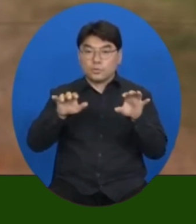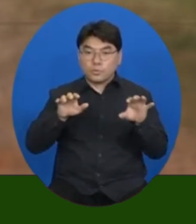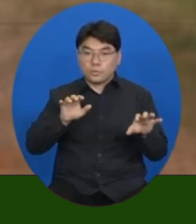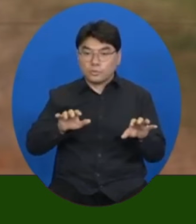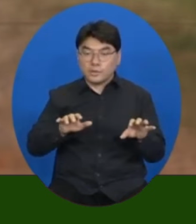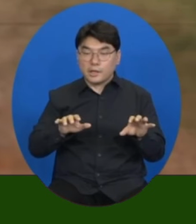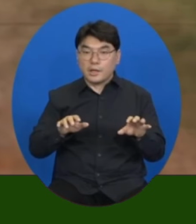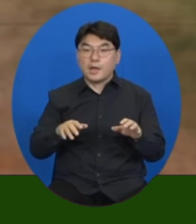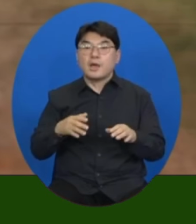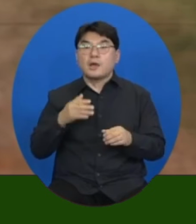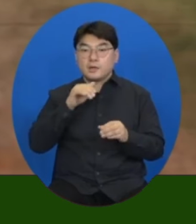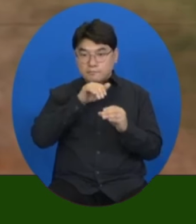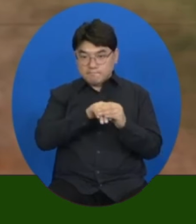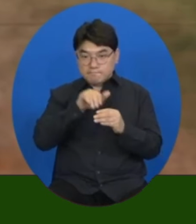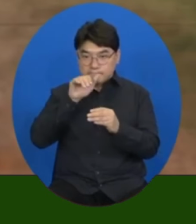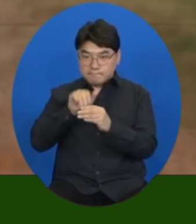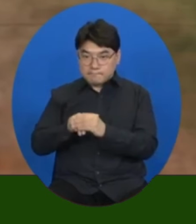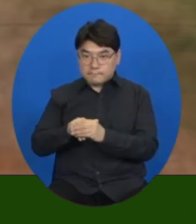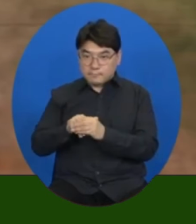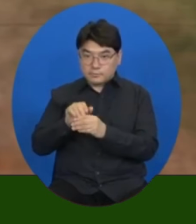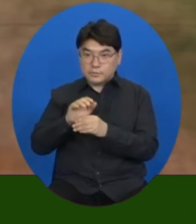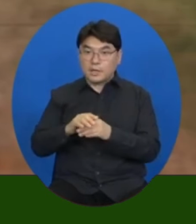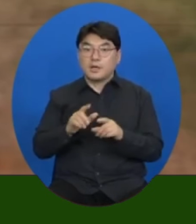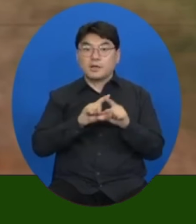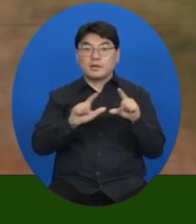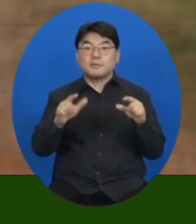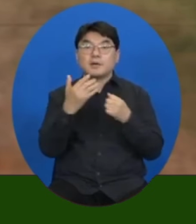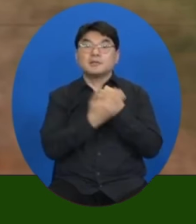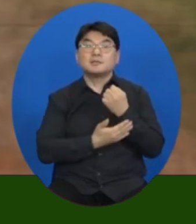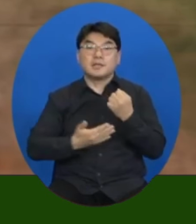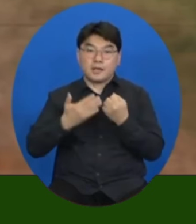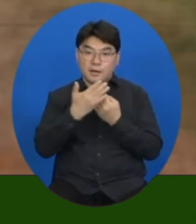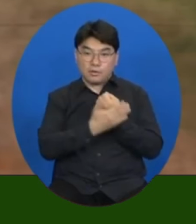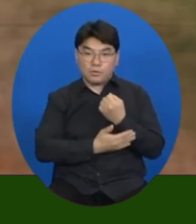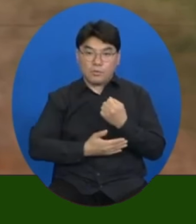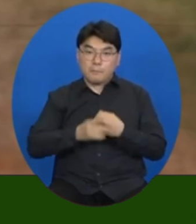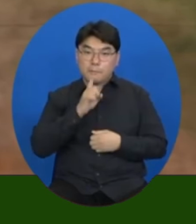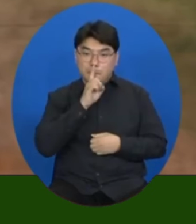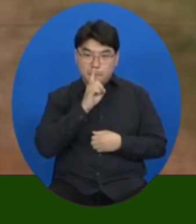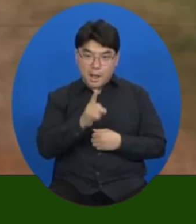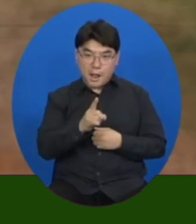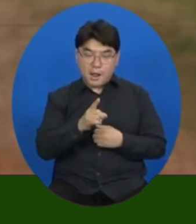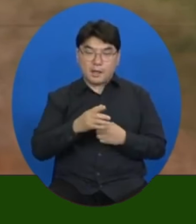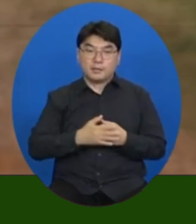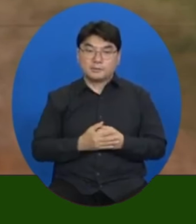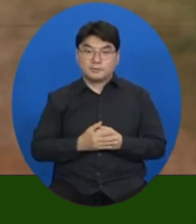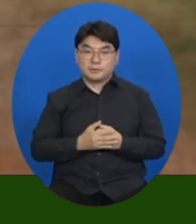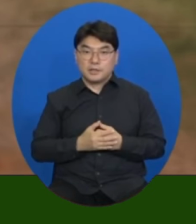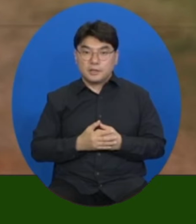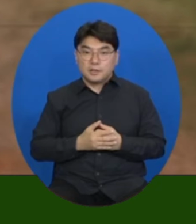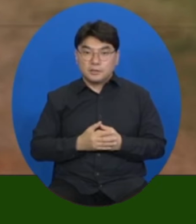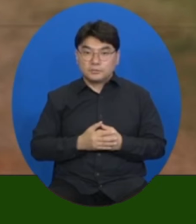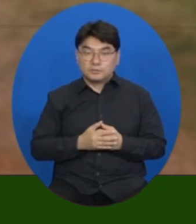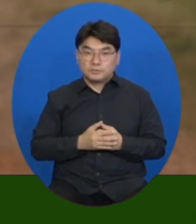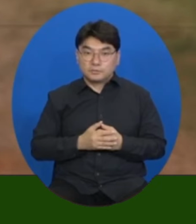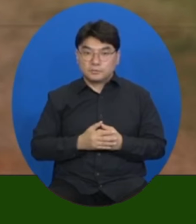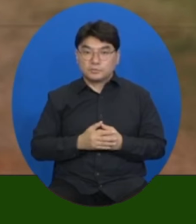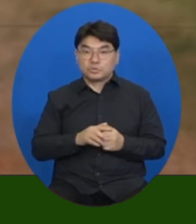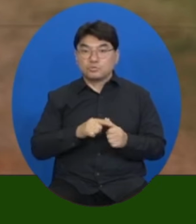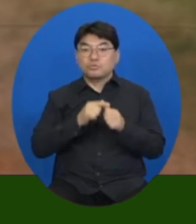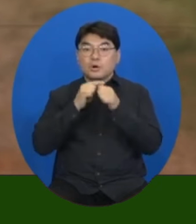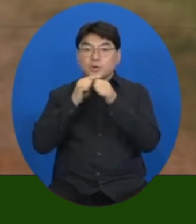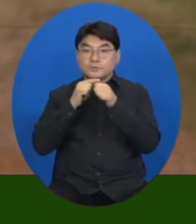두셨습니다 이것을 신학적으로 일반 은총이라고 불러요 구원에 관해서는 그리스도가 유일하지만 어떤